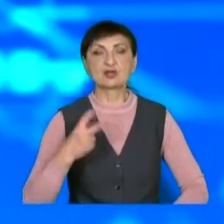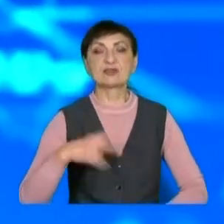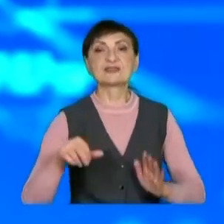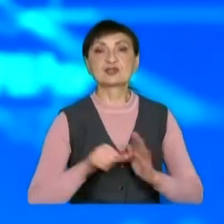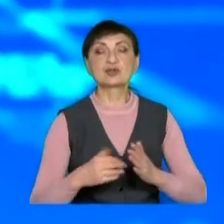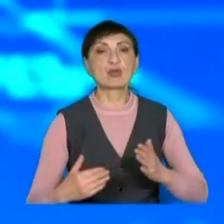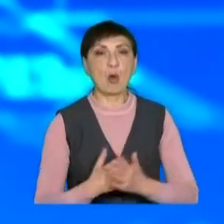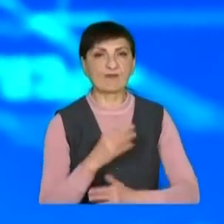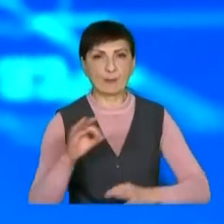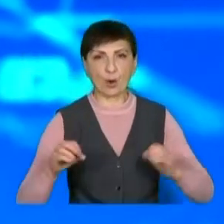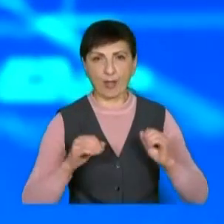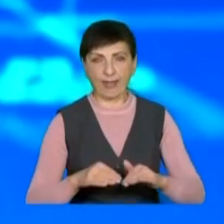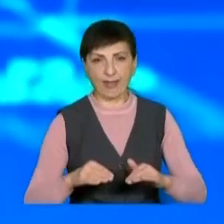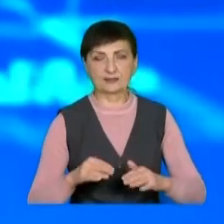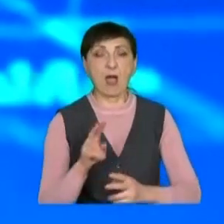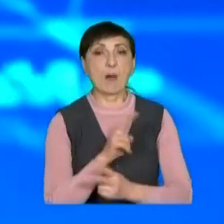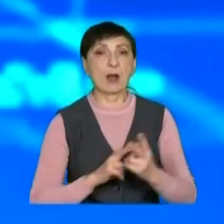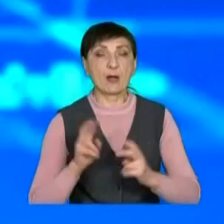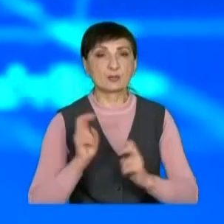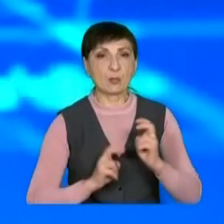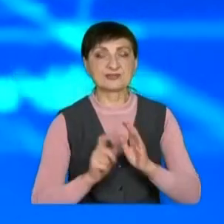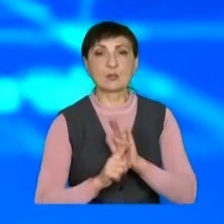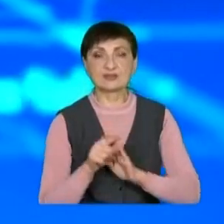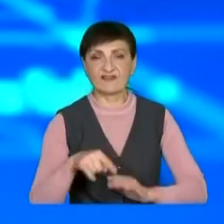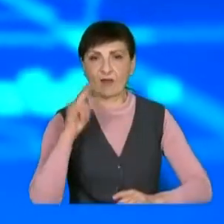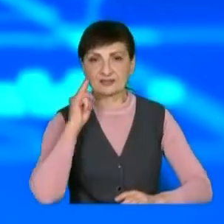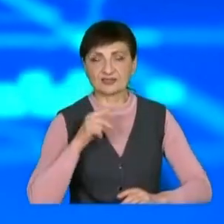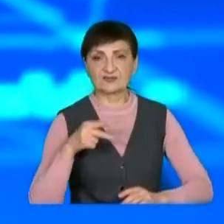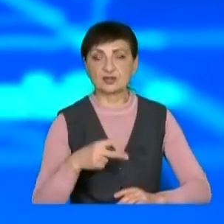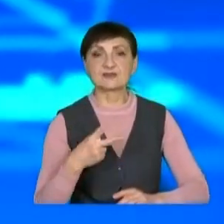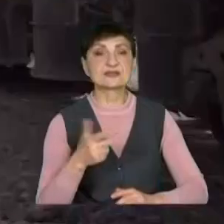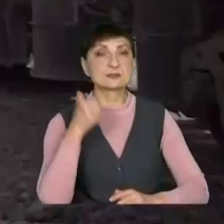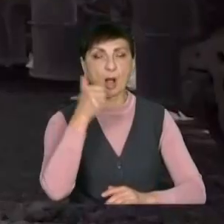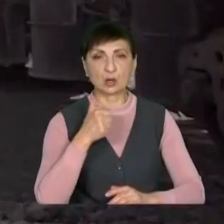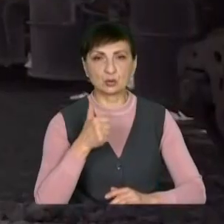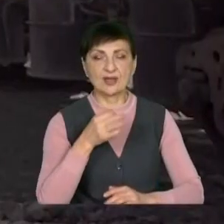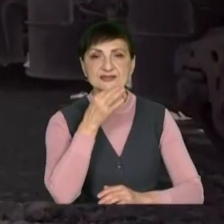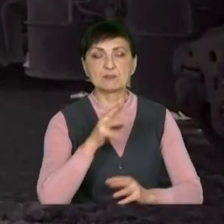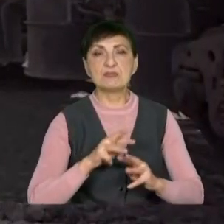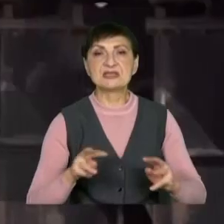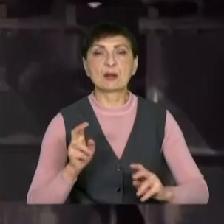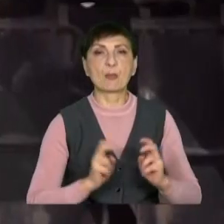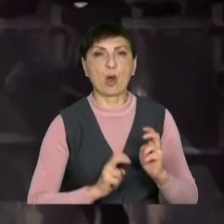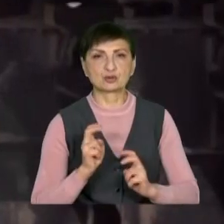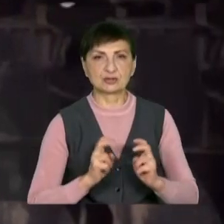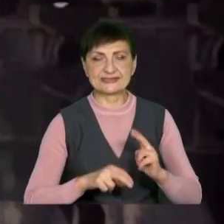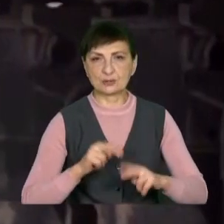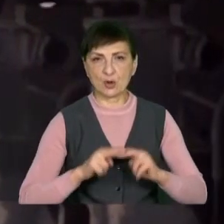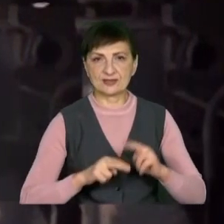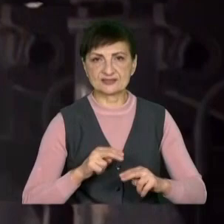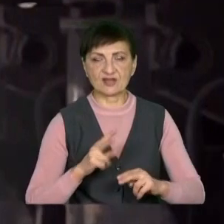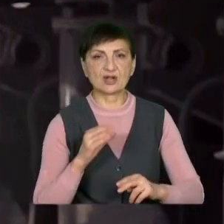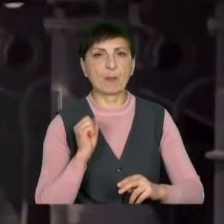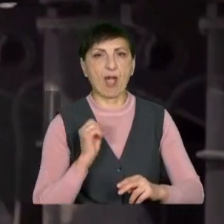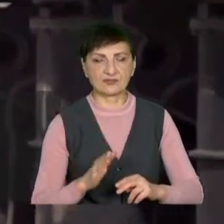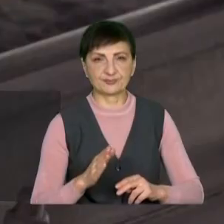126 новых проектов обрабатывающей промышленности запустили в Казахстане в 2023 году, отметил министр промышленности и строительства Канат